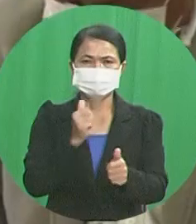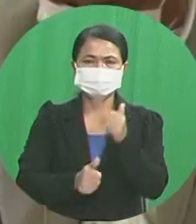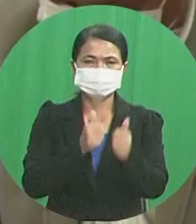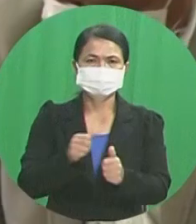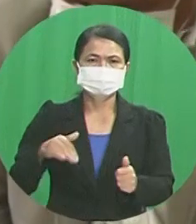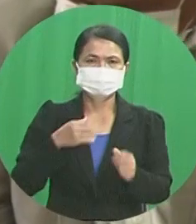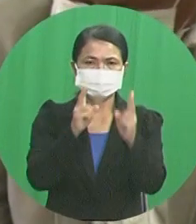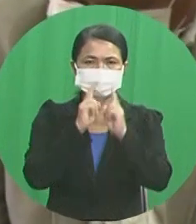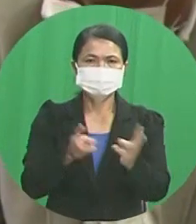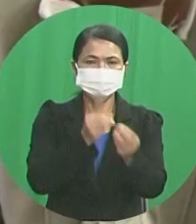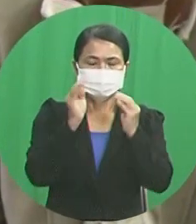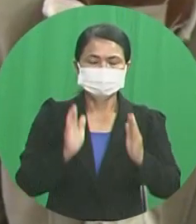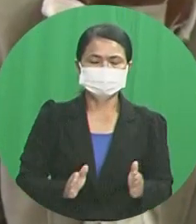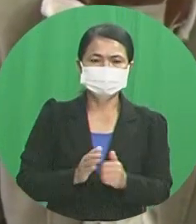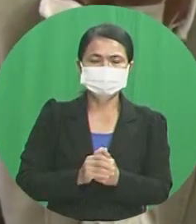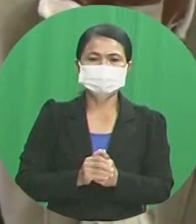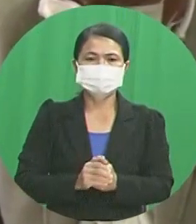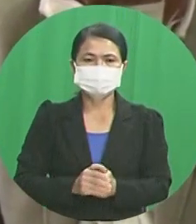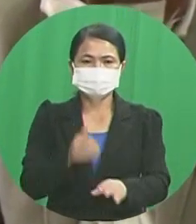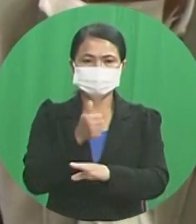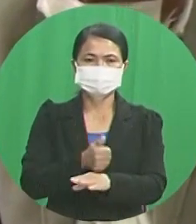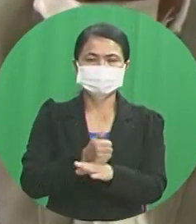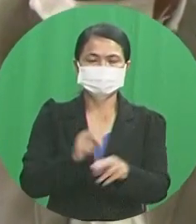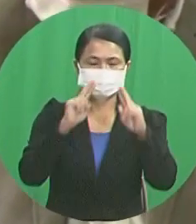ប្រតិភូអមនាយករដ្ឋមន្ត្រីនិងជាប្រ